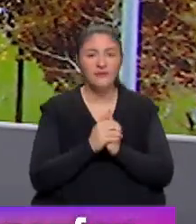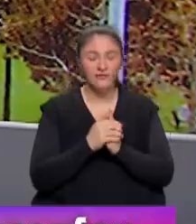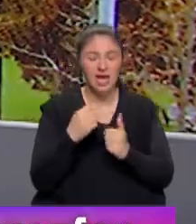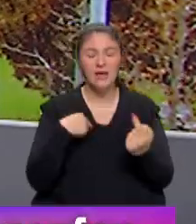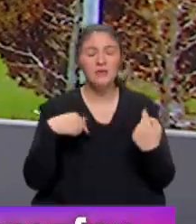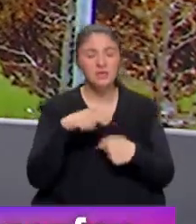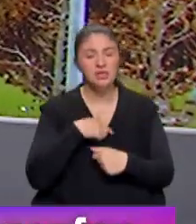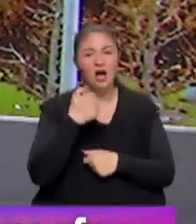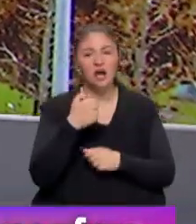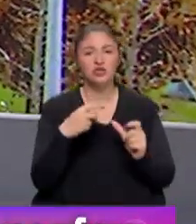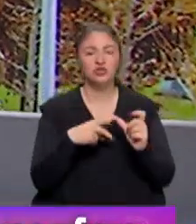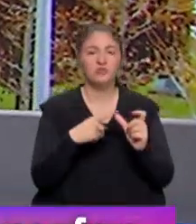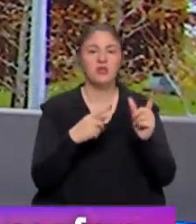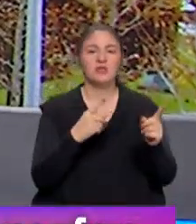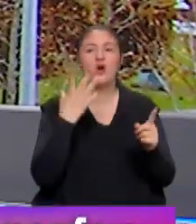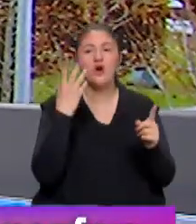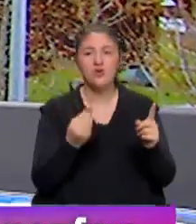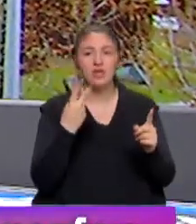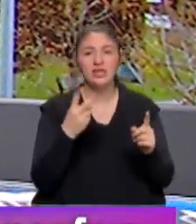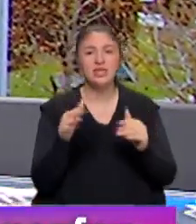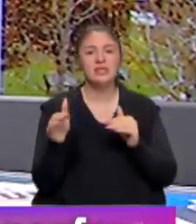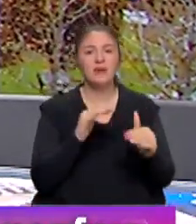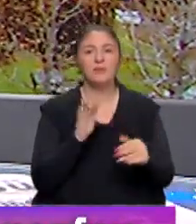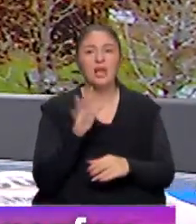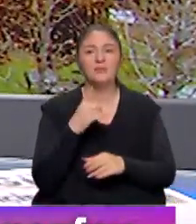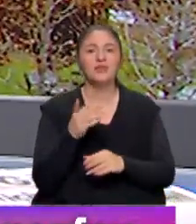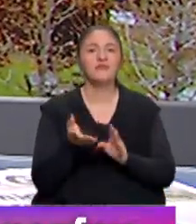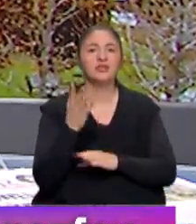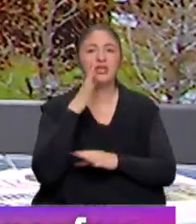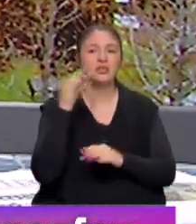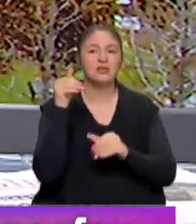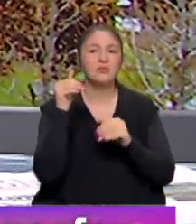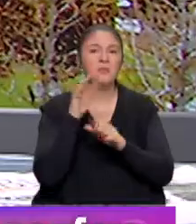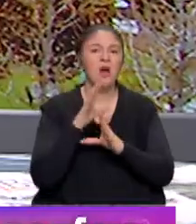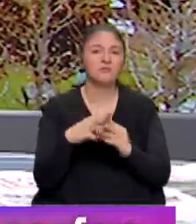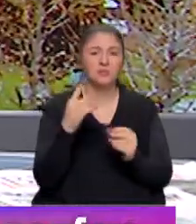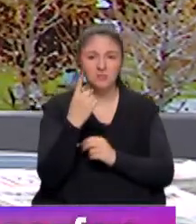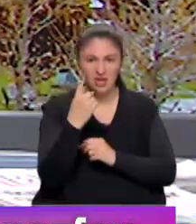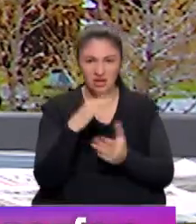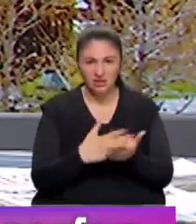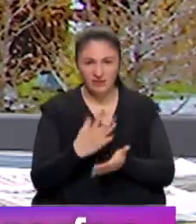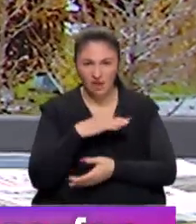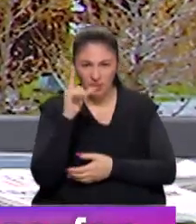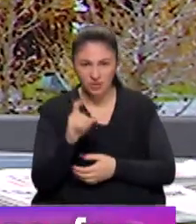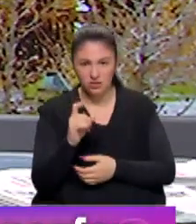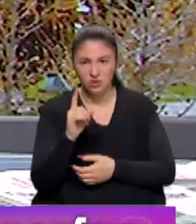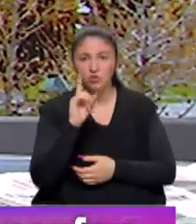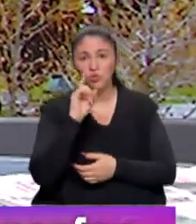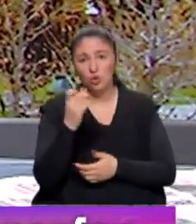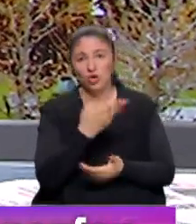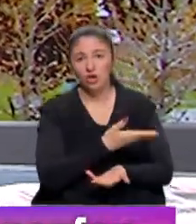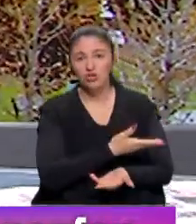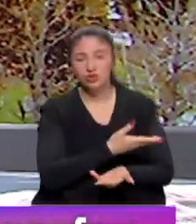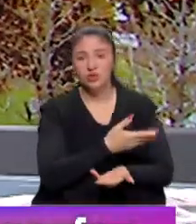biz 6 Şubat'ta gerçekleşen iki depremde 50 binden fazla insanımızı kaybettik. Var mı bir tane istifa eden diye soruyor